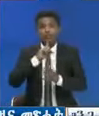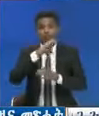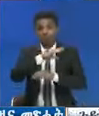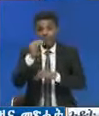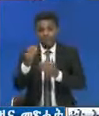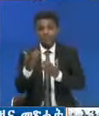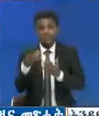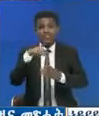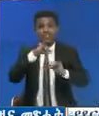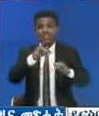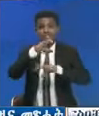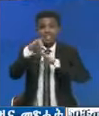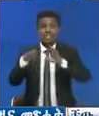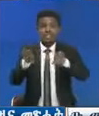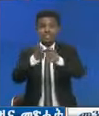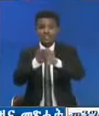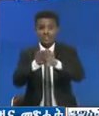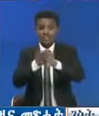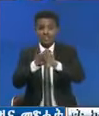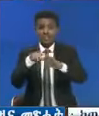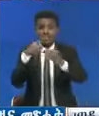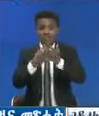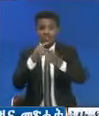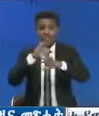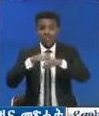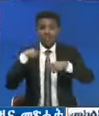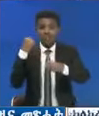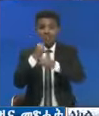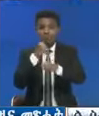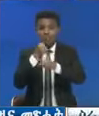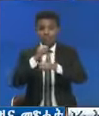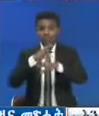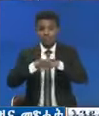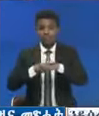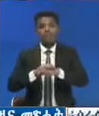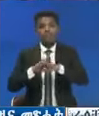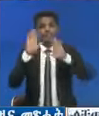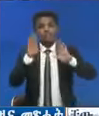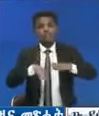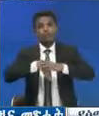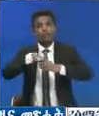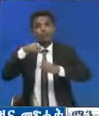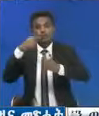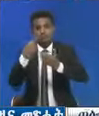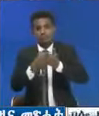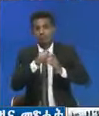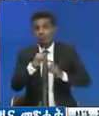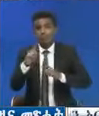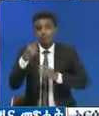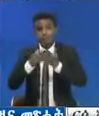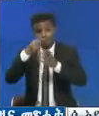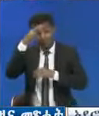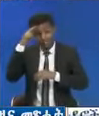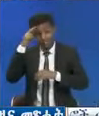ያው ተዘጋ። በዛ ምክንያት ተቋራጮችና ኢንተርፕራይዞች ጥለው ወጡ። ስለዚህ በዚህ ምክንያት አንድ ወር በላይ ላግ